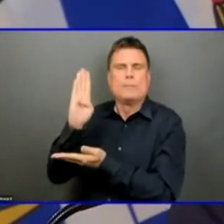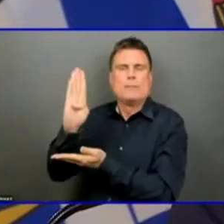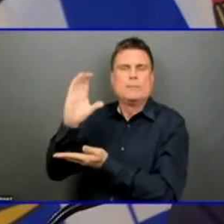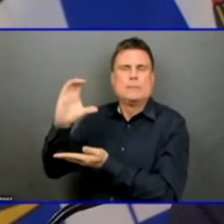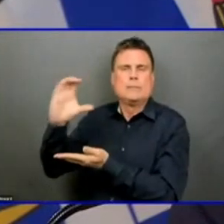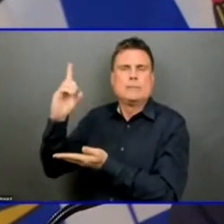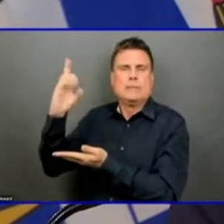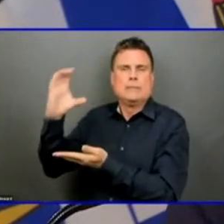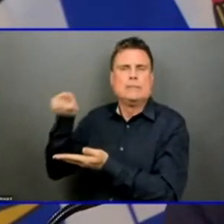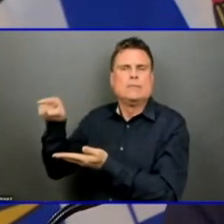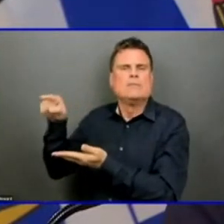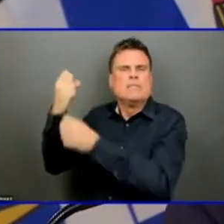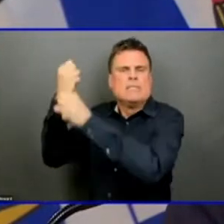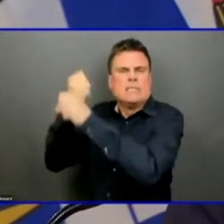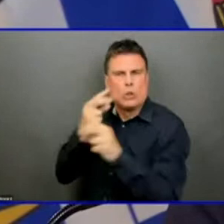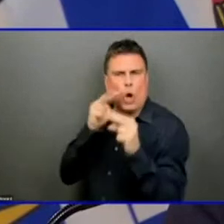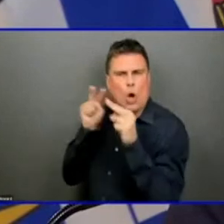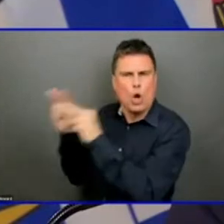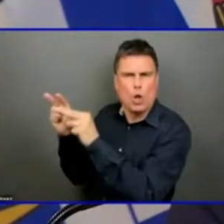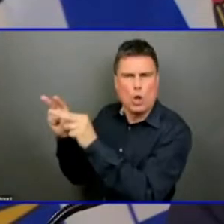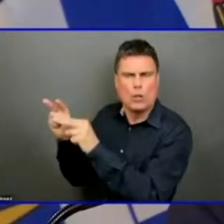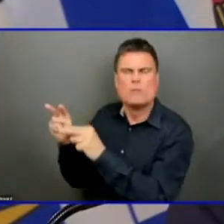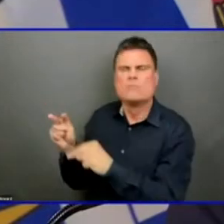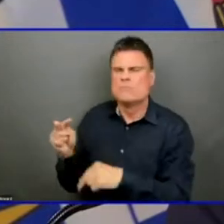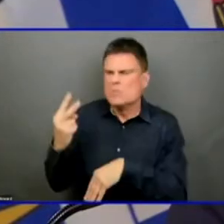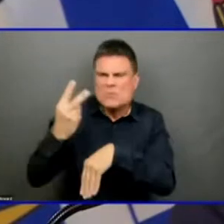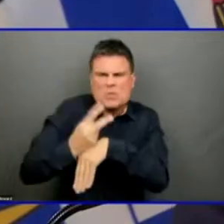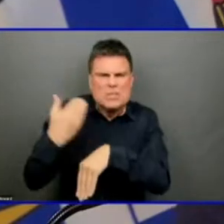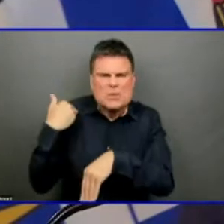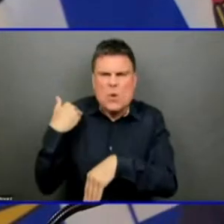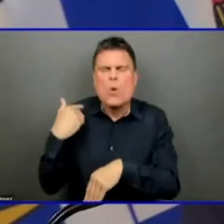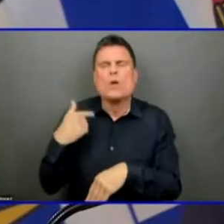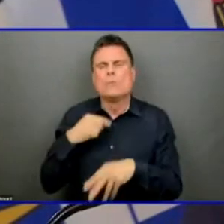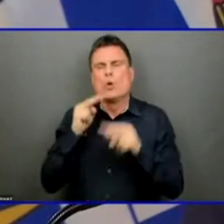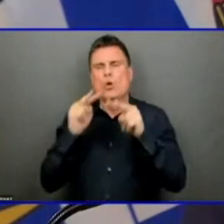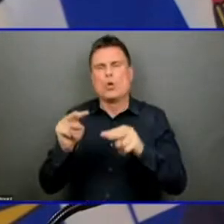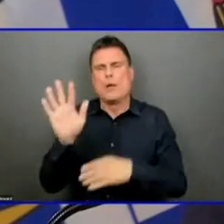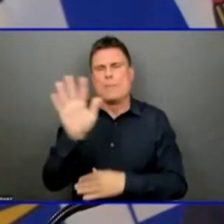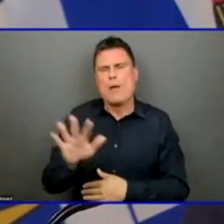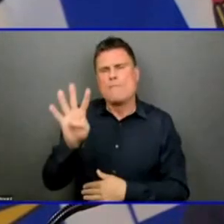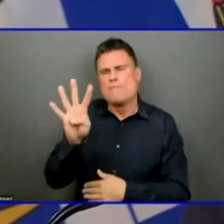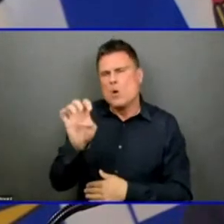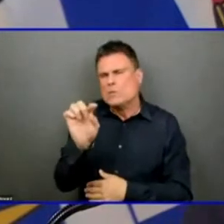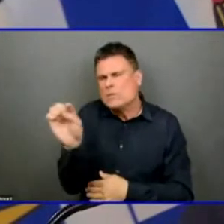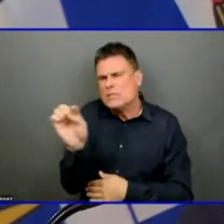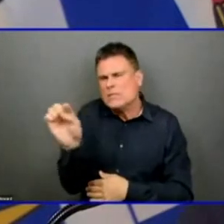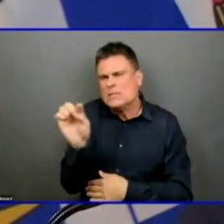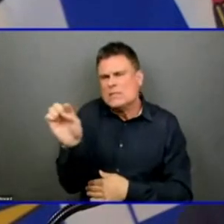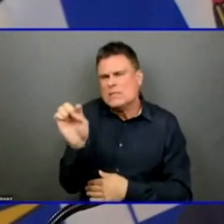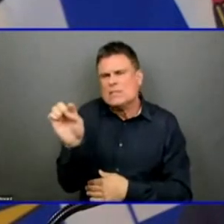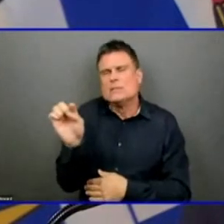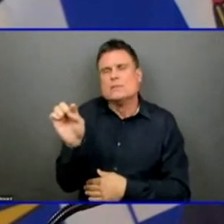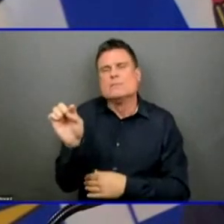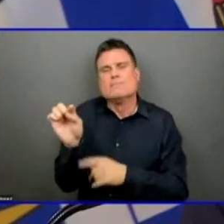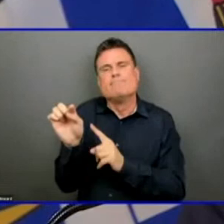那么过去几天我查了一查。我们现在